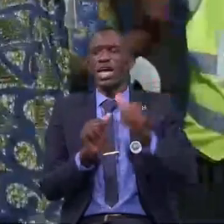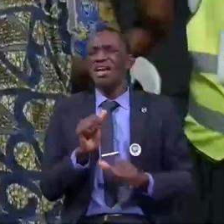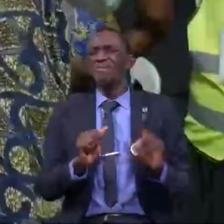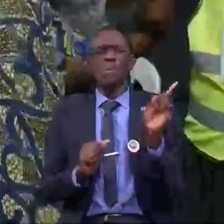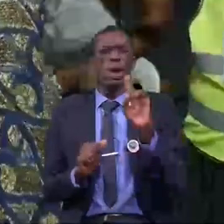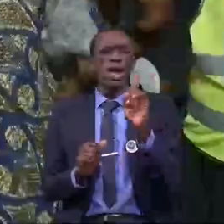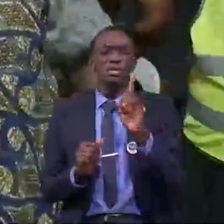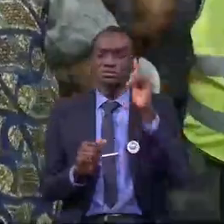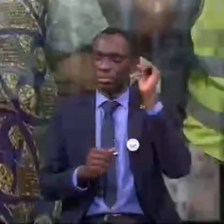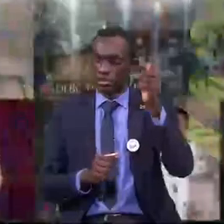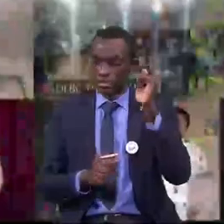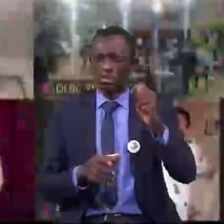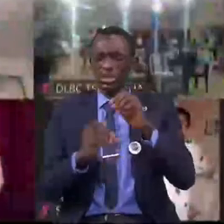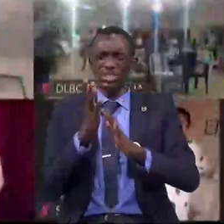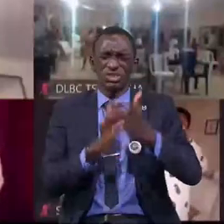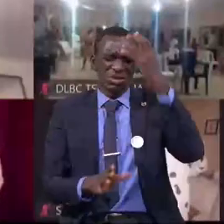partout témoignage.